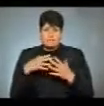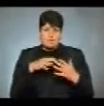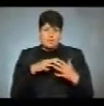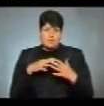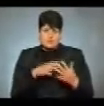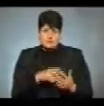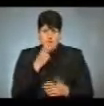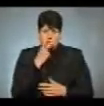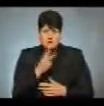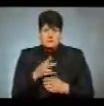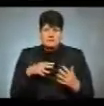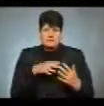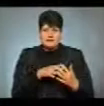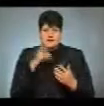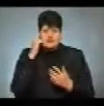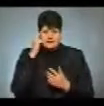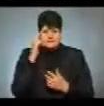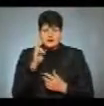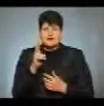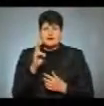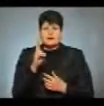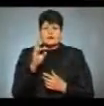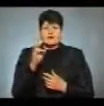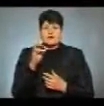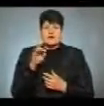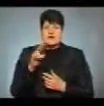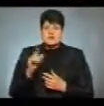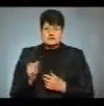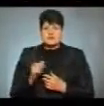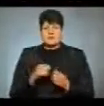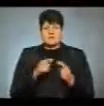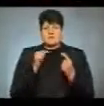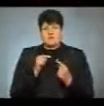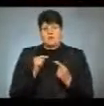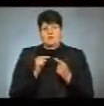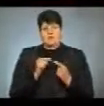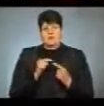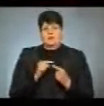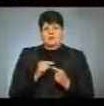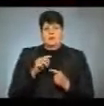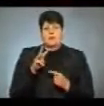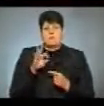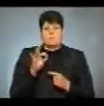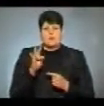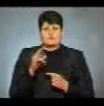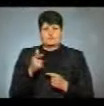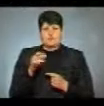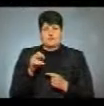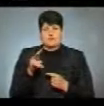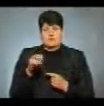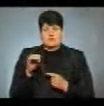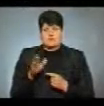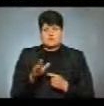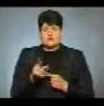бій київського князя проти монгольського хана. І чому ми це показували? Для того, щоб молоде покоління не забувало